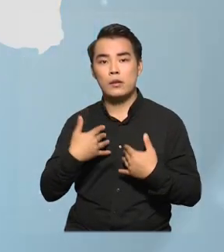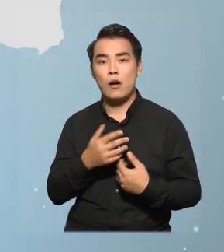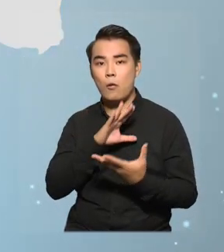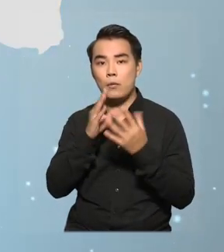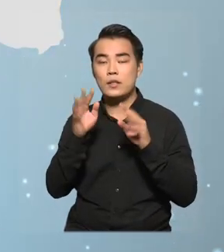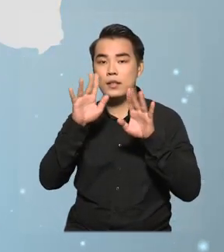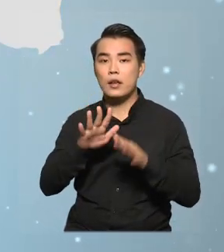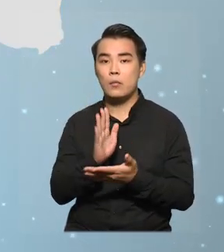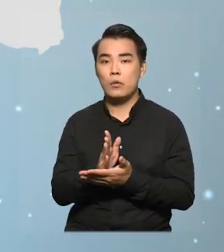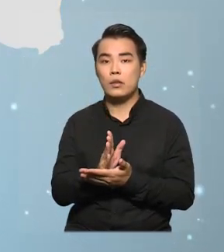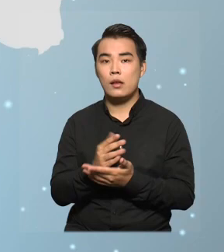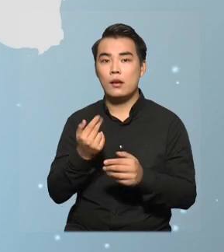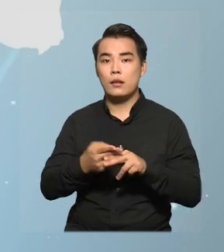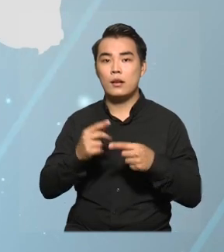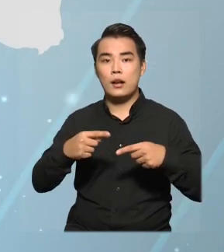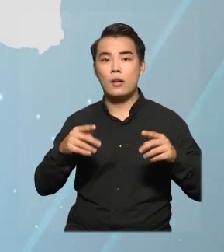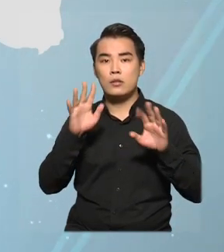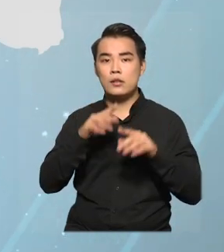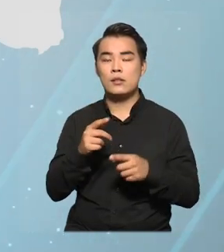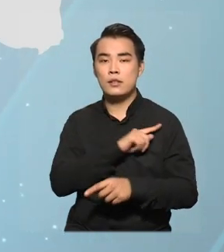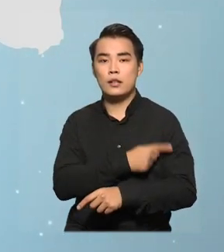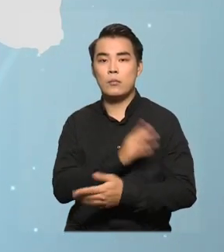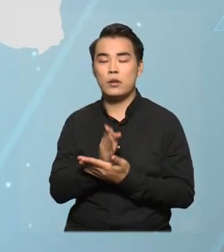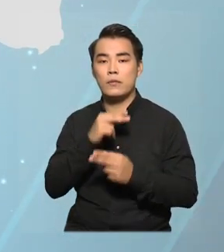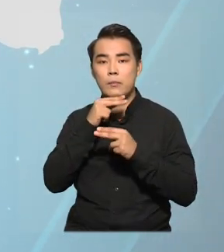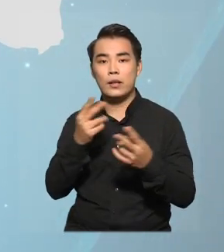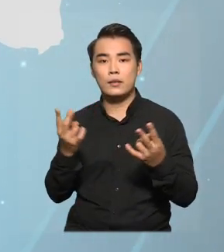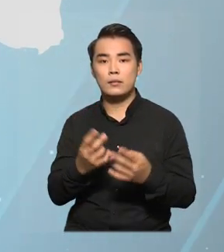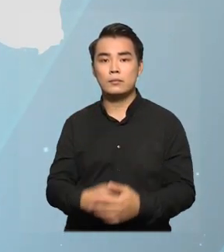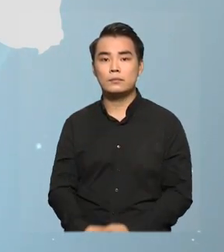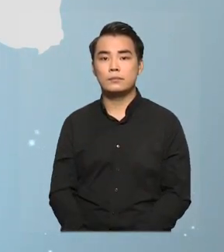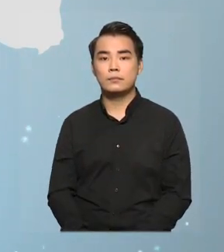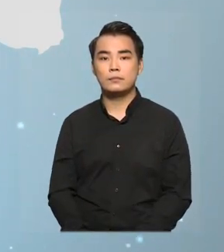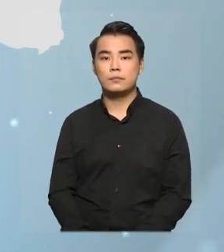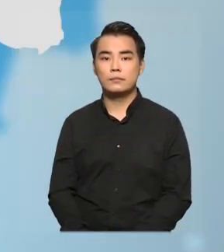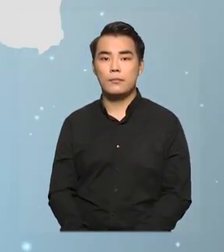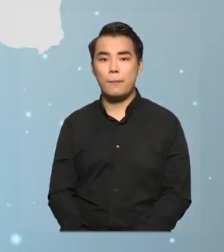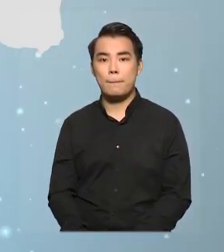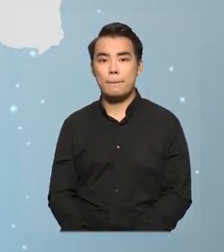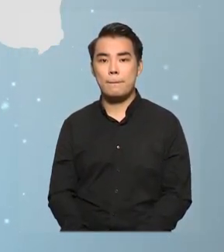болжам бар. Кей жерлерде бұрқасын болады, сондықтан да мұқият болыңыздар.